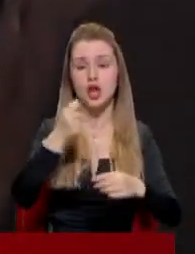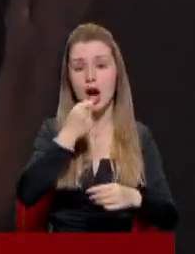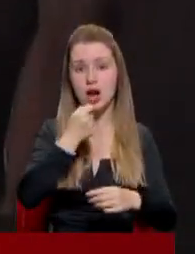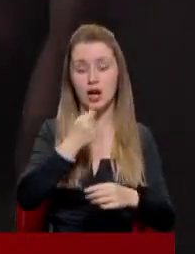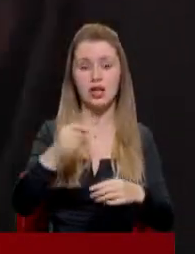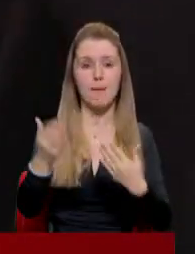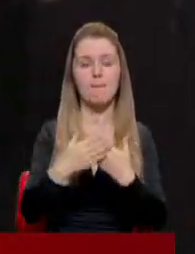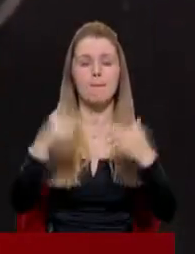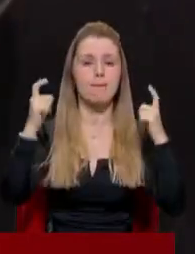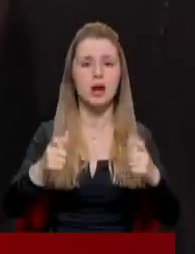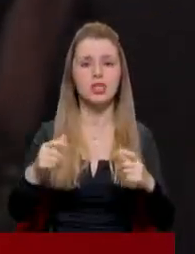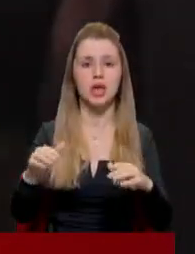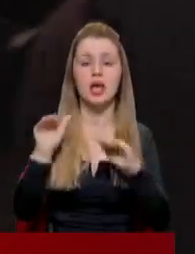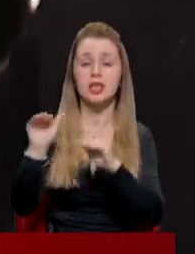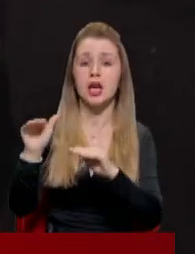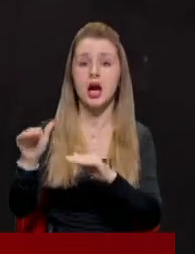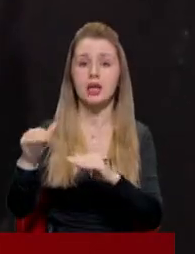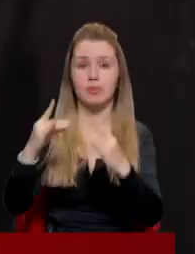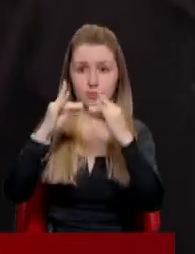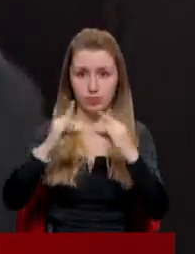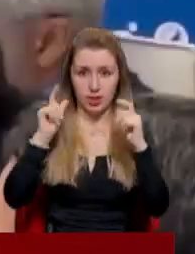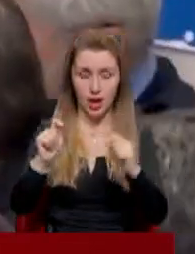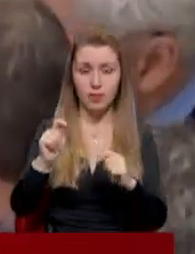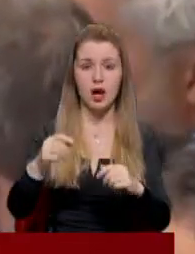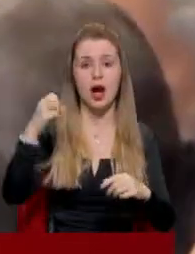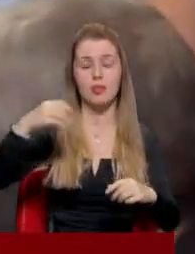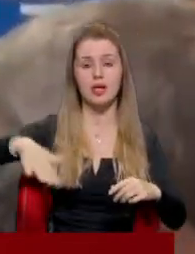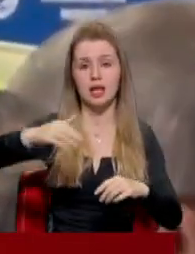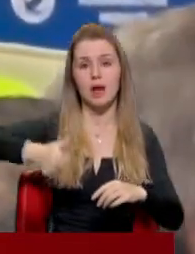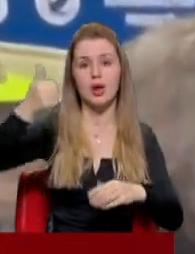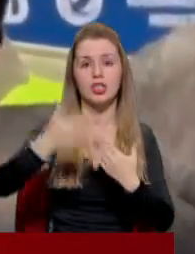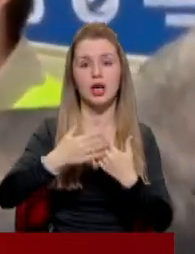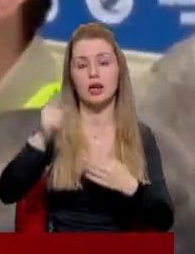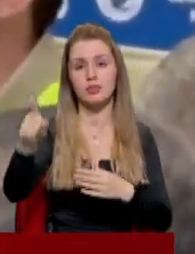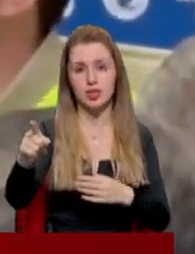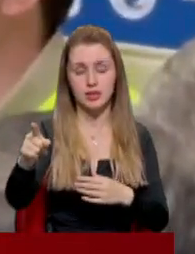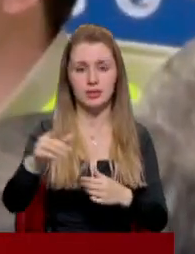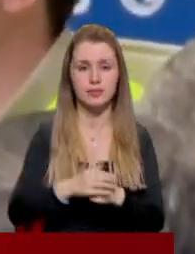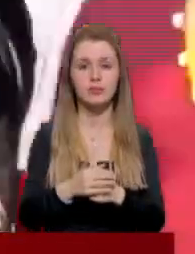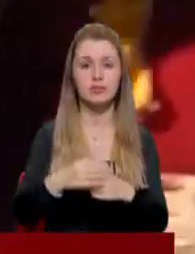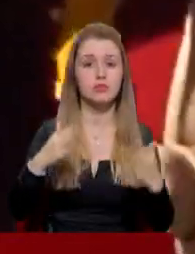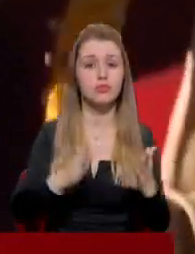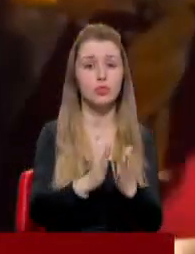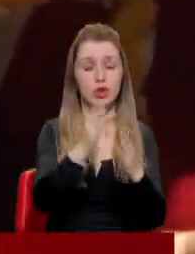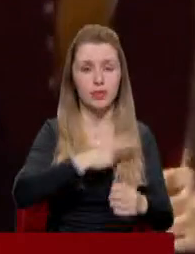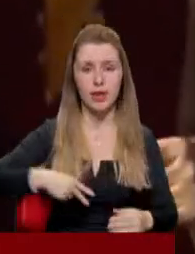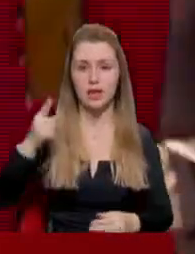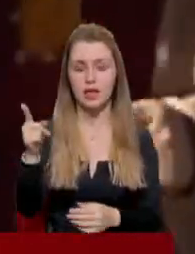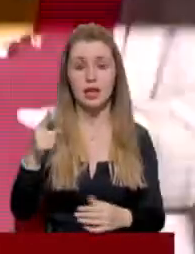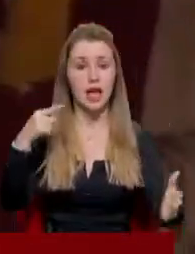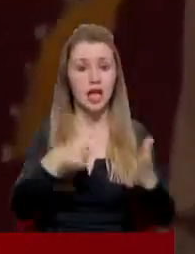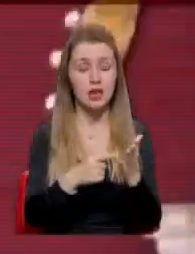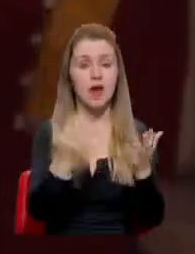Ankara'dan Kahramanmaraş'a yardım üssü ve köprü kurdu. AK Parti Genel Başkan Yardımcısı Mehmet Özasekin'in muhalefet belediyelerini